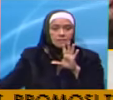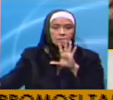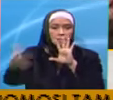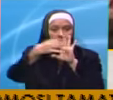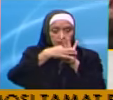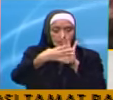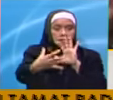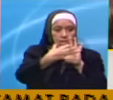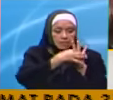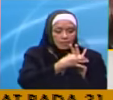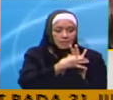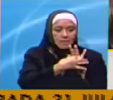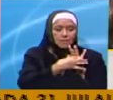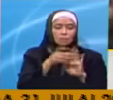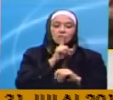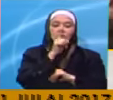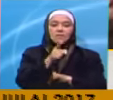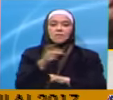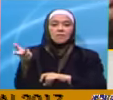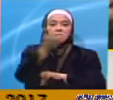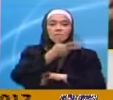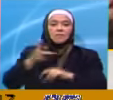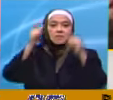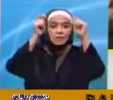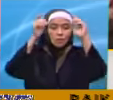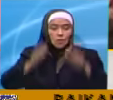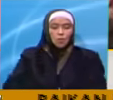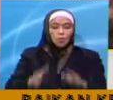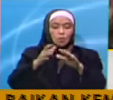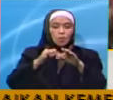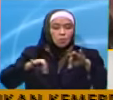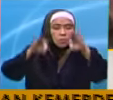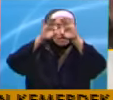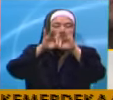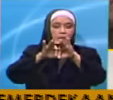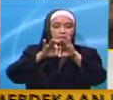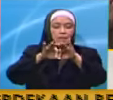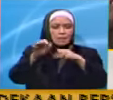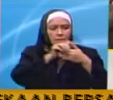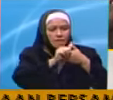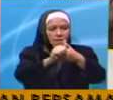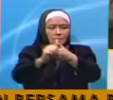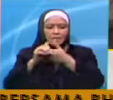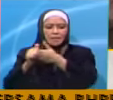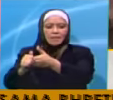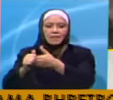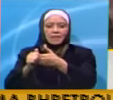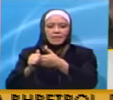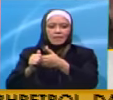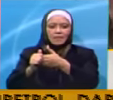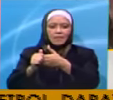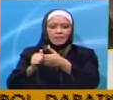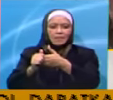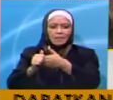Tentunya ketiga-tiga tokoh utama yang memimpin pakatan itu